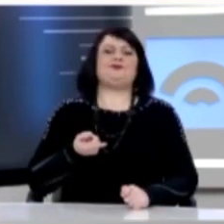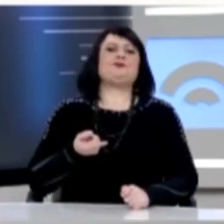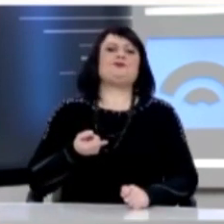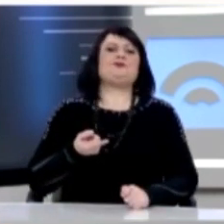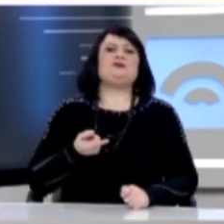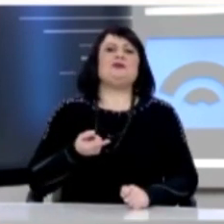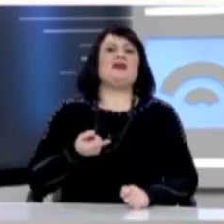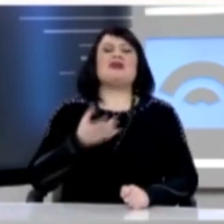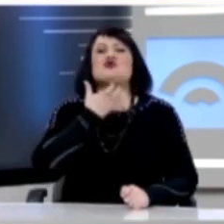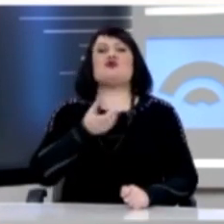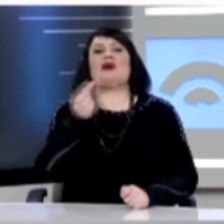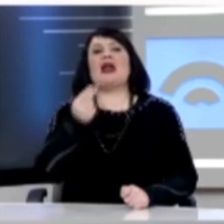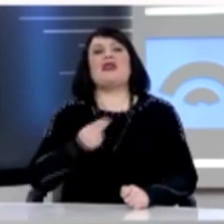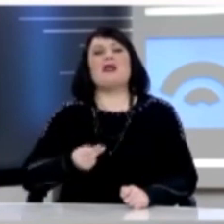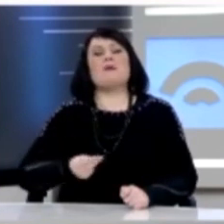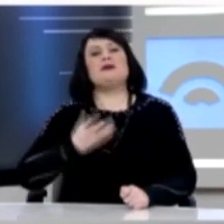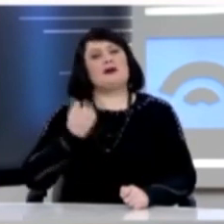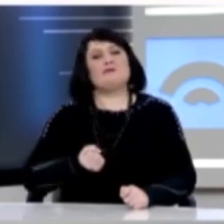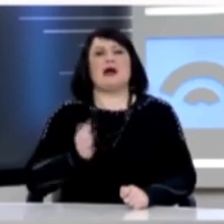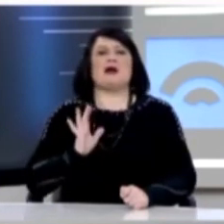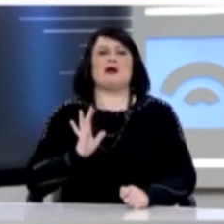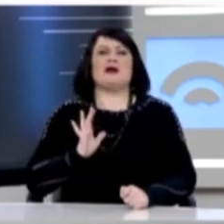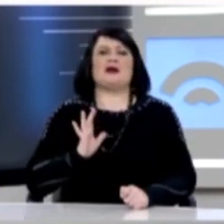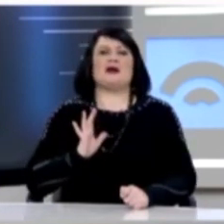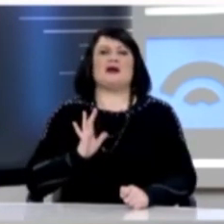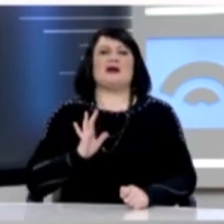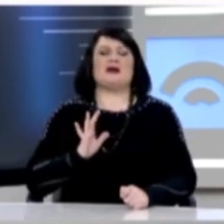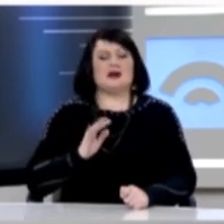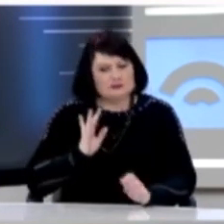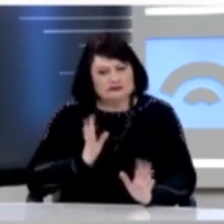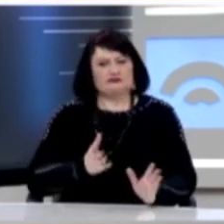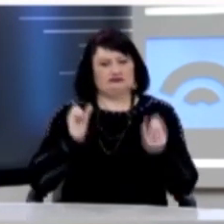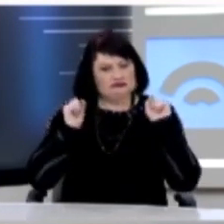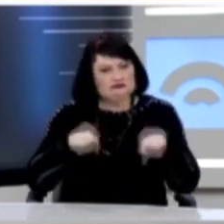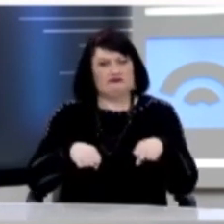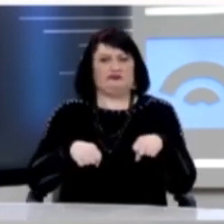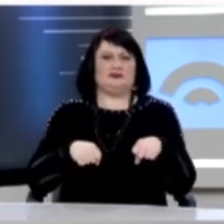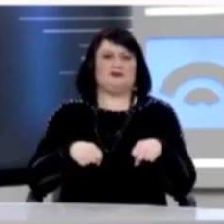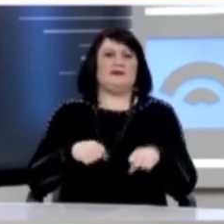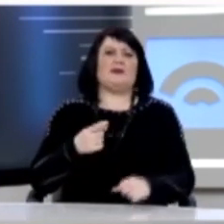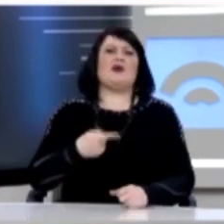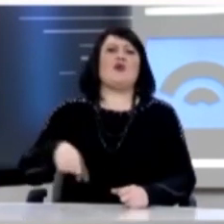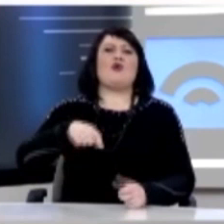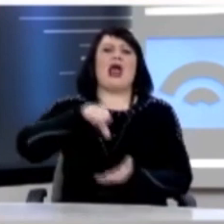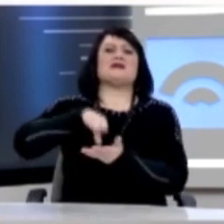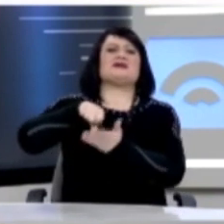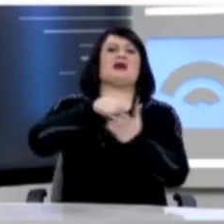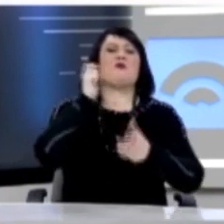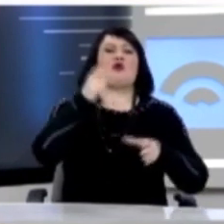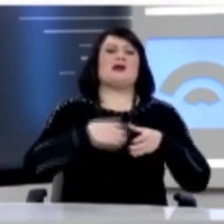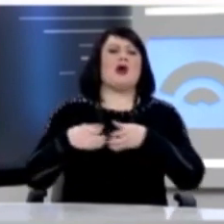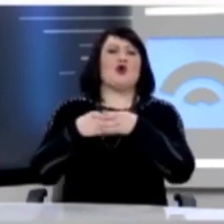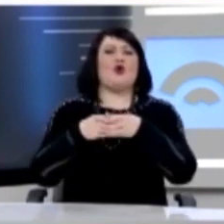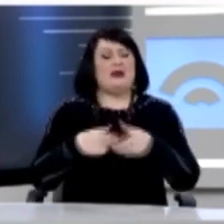από αυτά τα καυτά ζητήματα υπάρχει η απόλυτη σύγκληση ανάμεσα σε όλα τα αστικά κόμματα εδώ